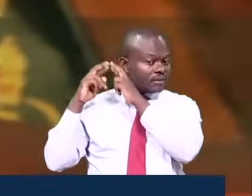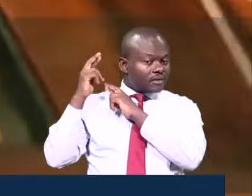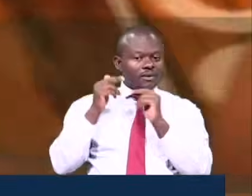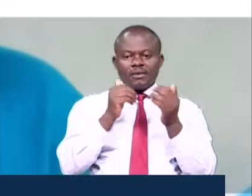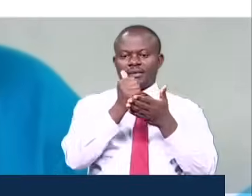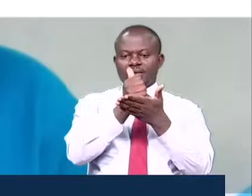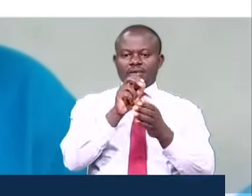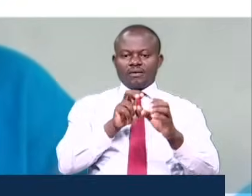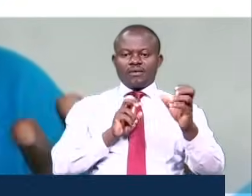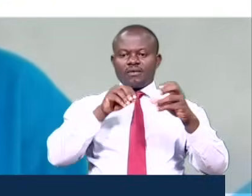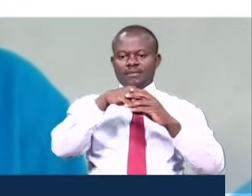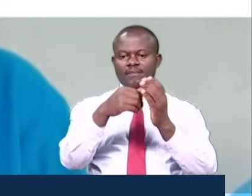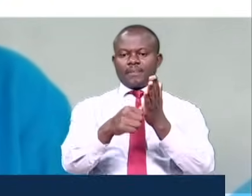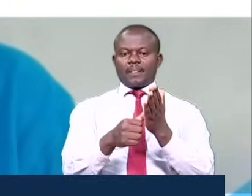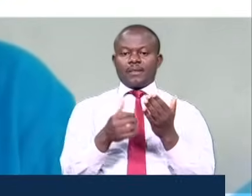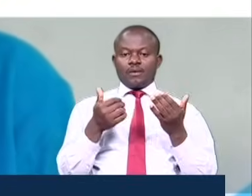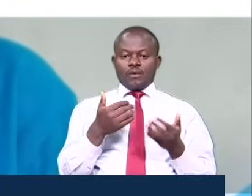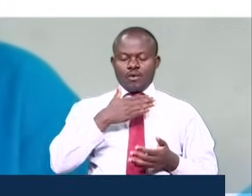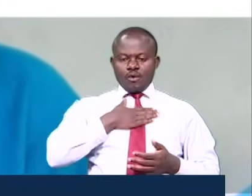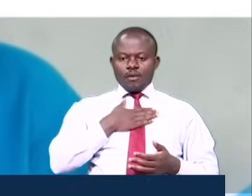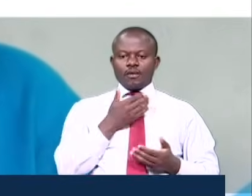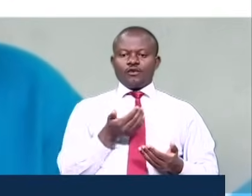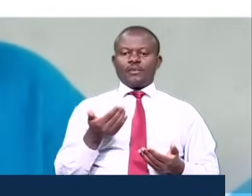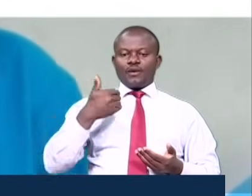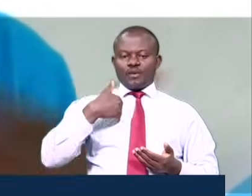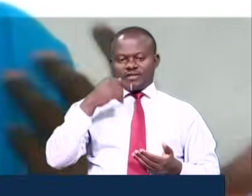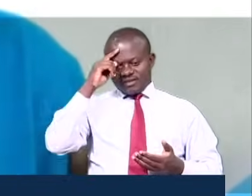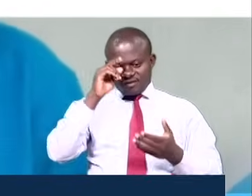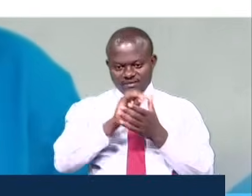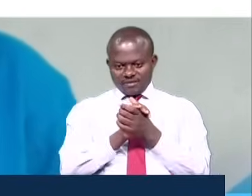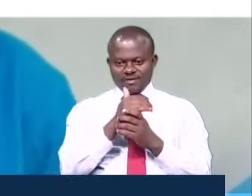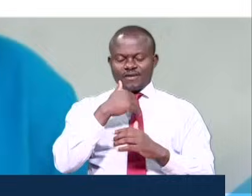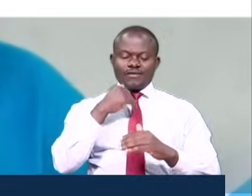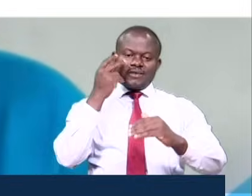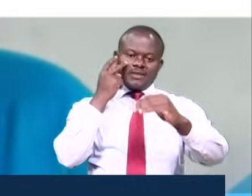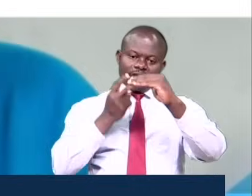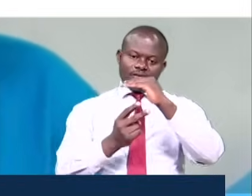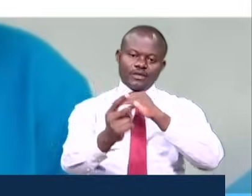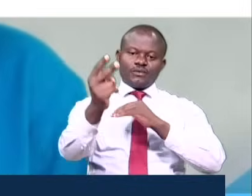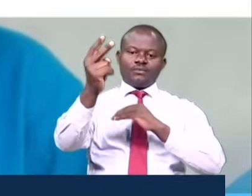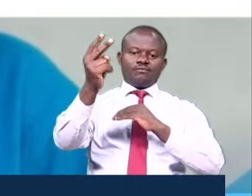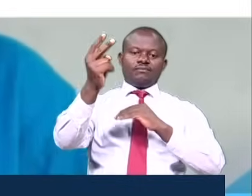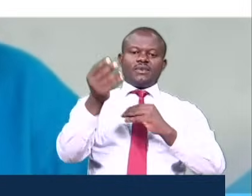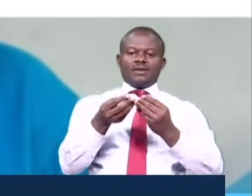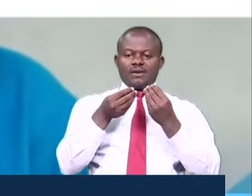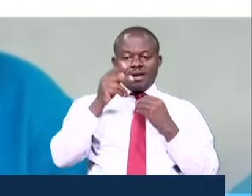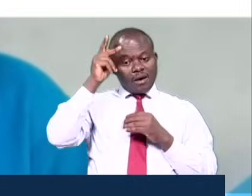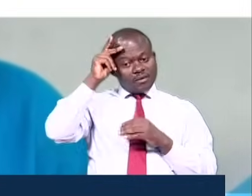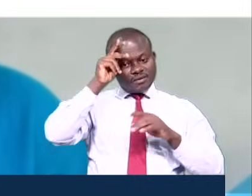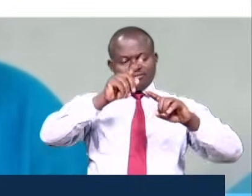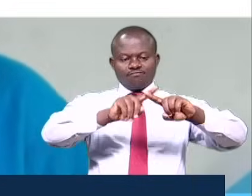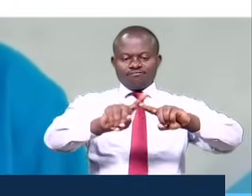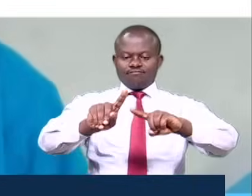mu bwihebe. Ubu ngubu ndo umwana afitiye icyizere, mfite icyerekezo, nahawe ubumenyi